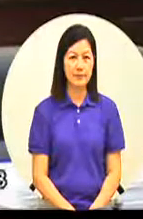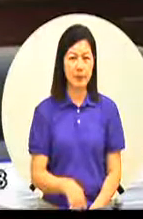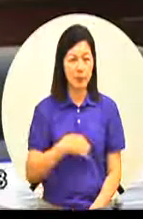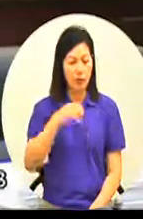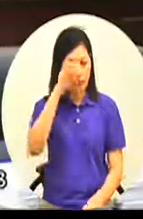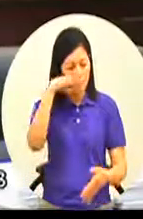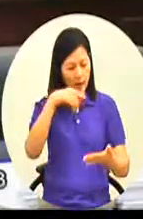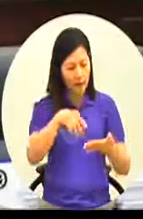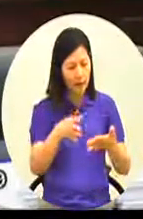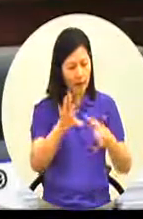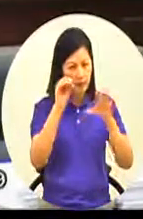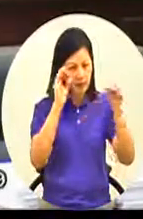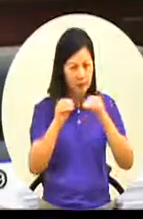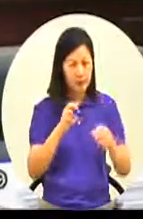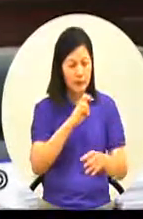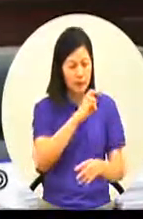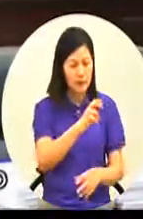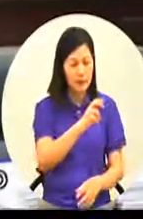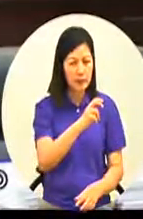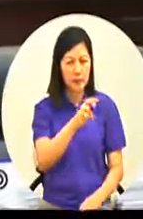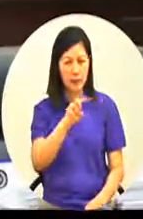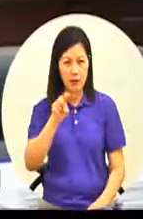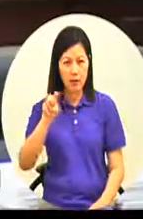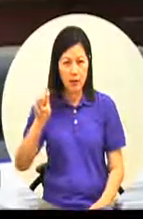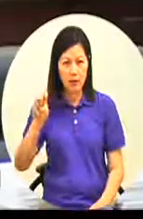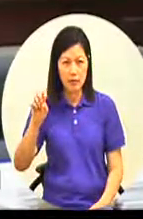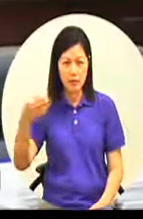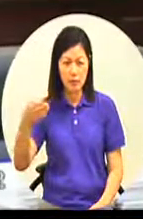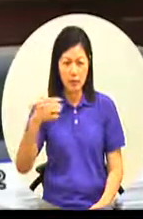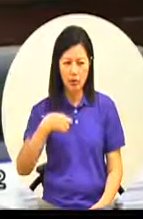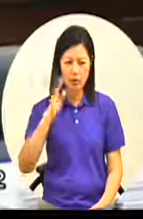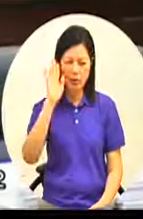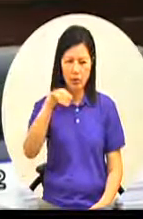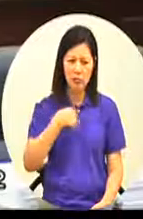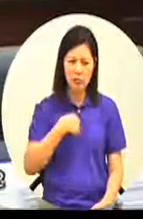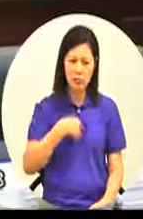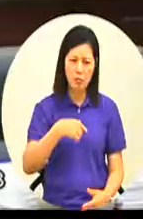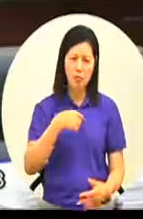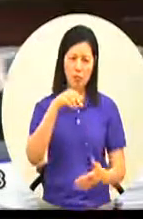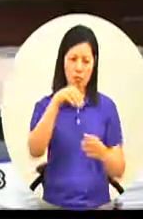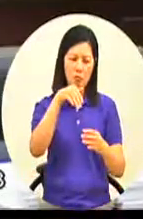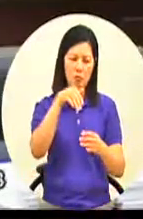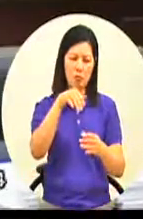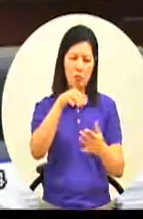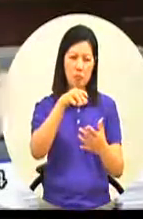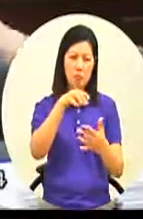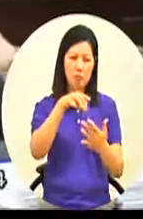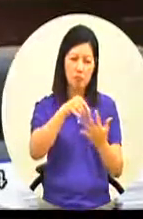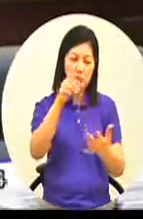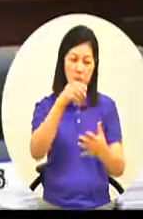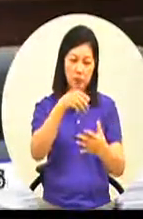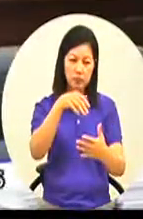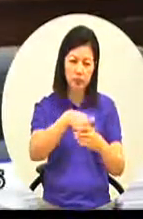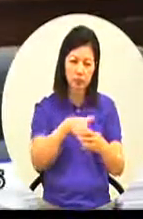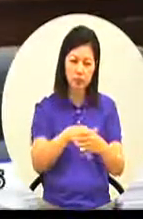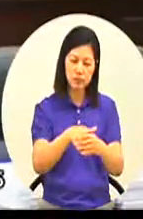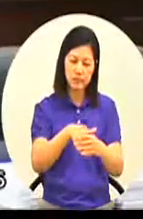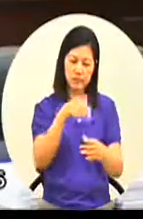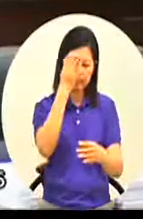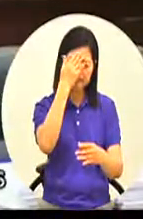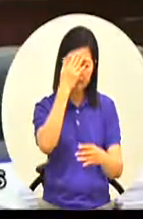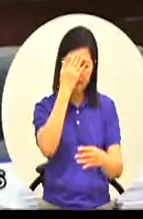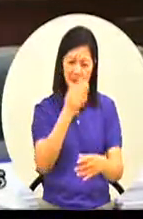料是20岁到29，这阿伯弯酸气嘛就麻烦了，他自己就主动说他就是时代力